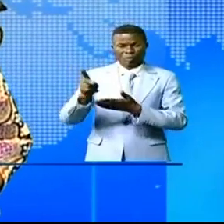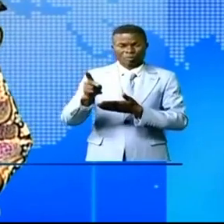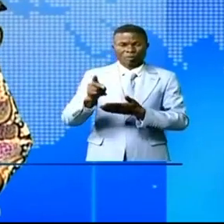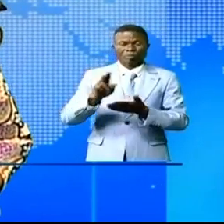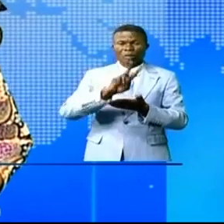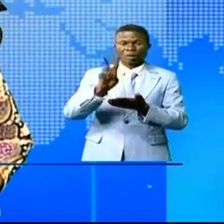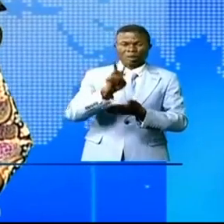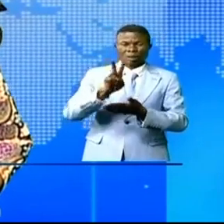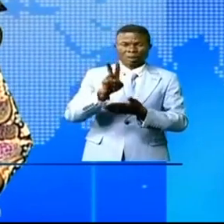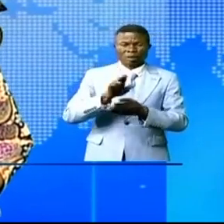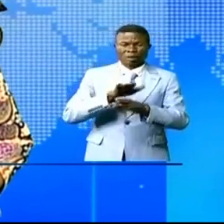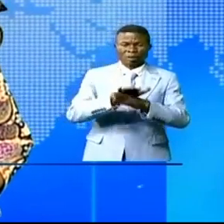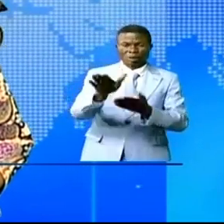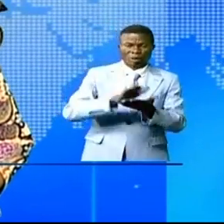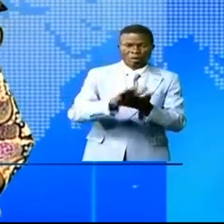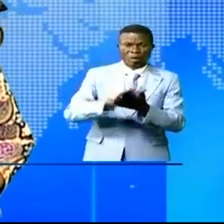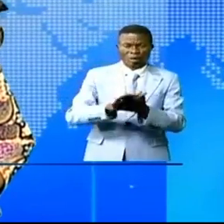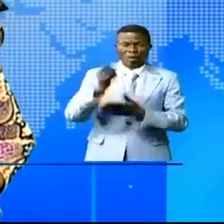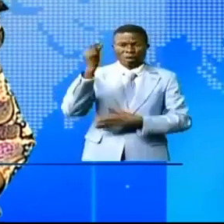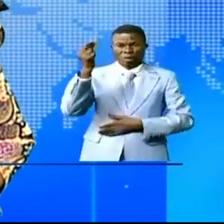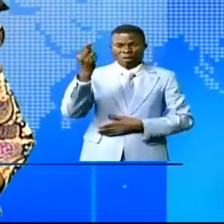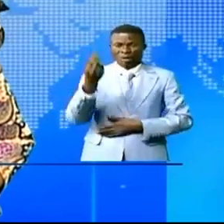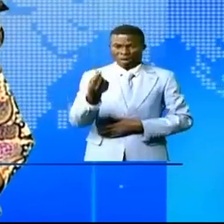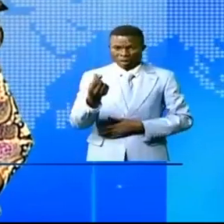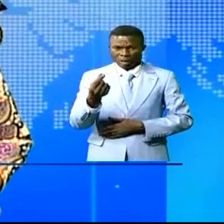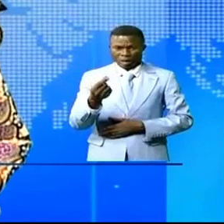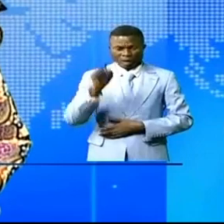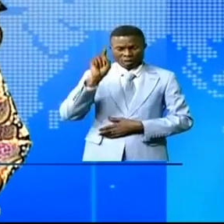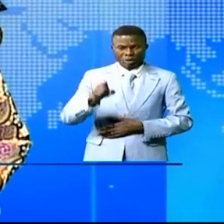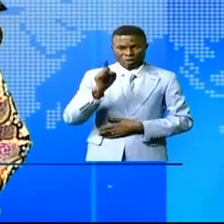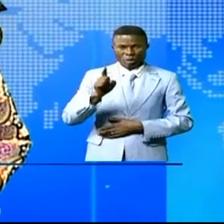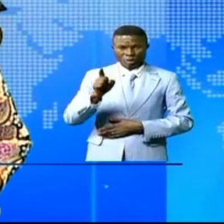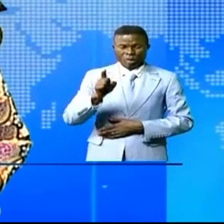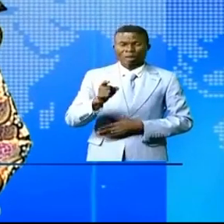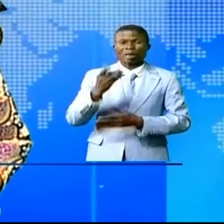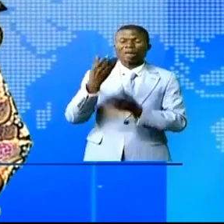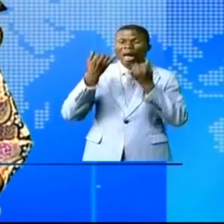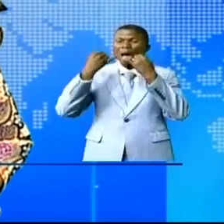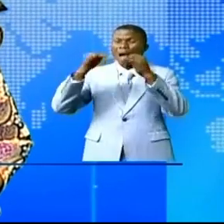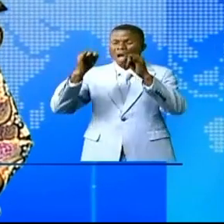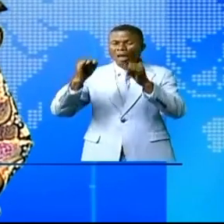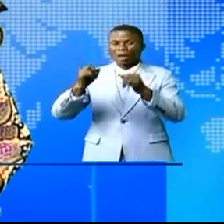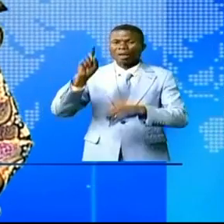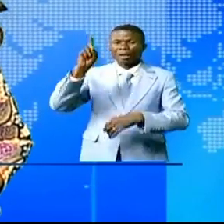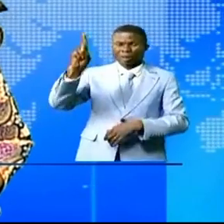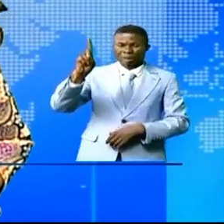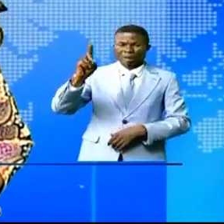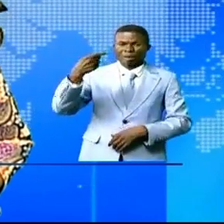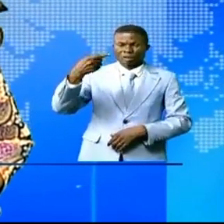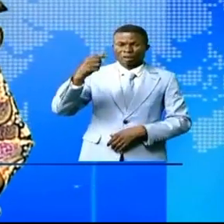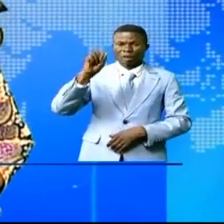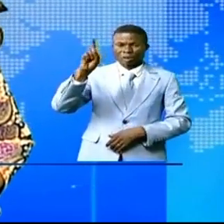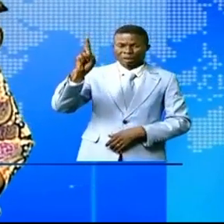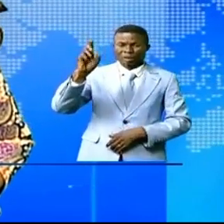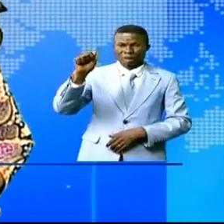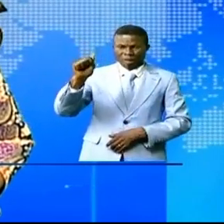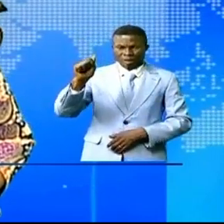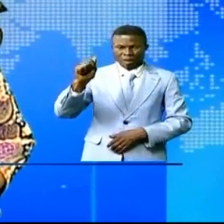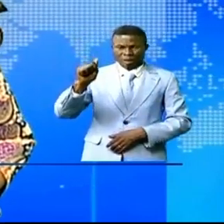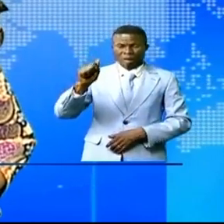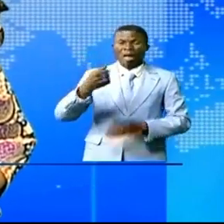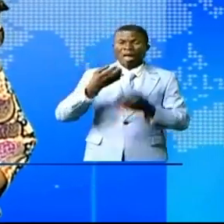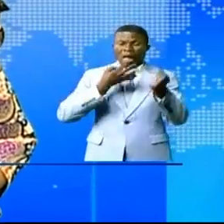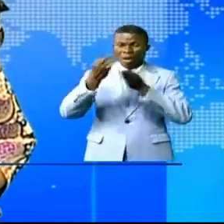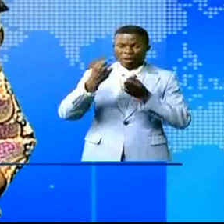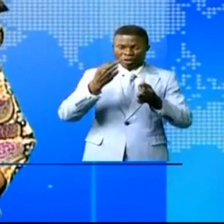imprimé par l'hôtel de monnaie sont tenus de les déclarer à la dige dia d'appât en indiquant